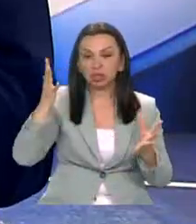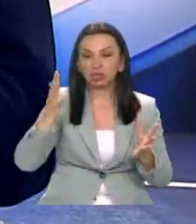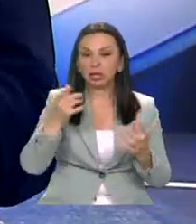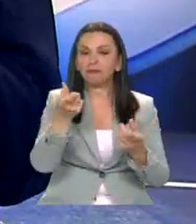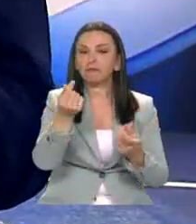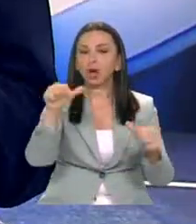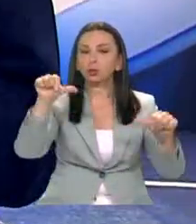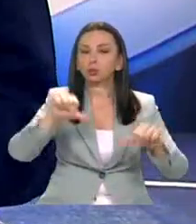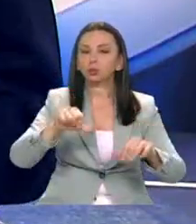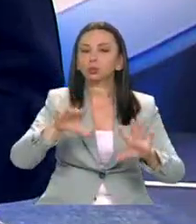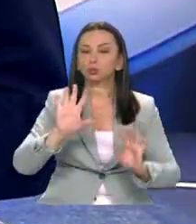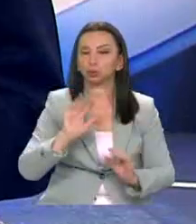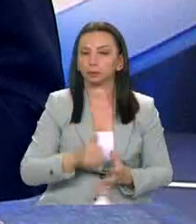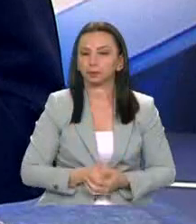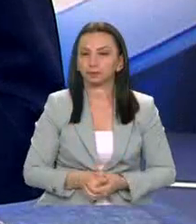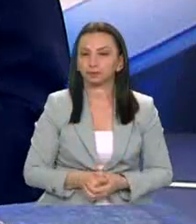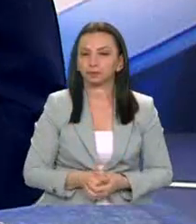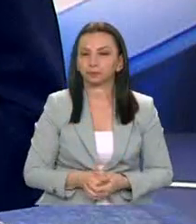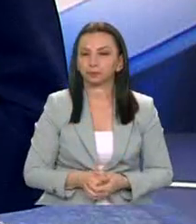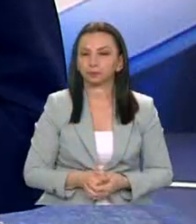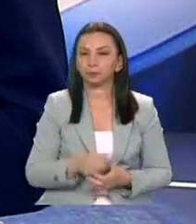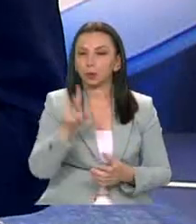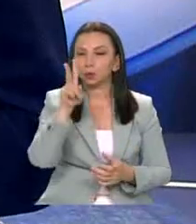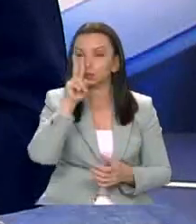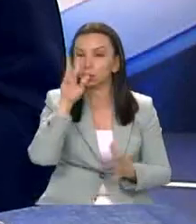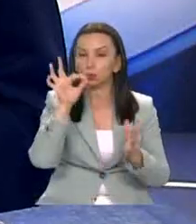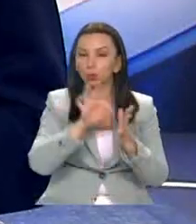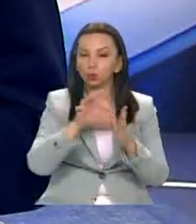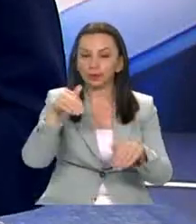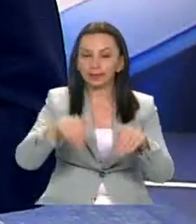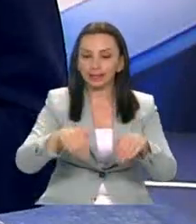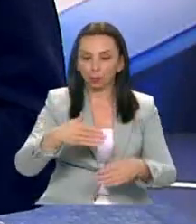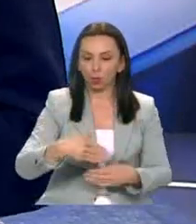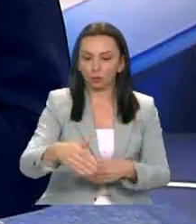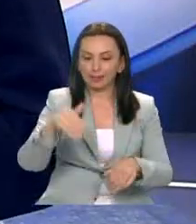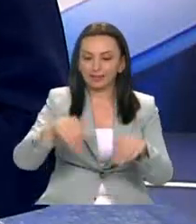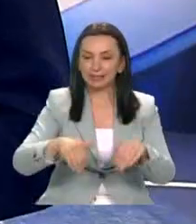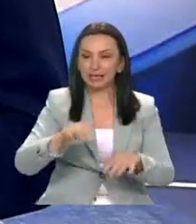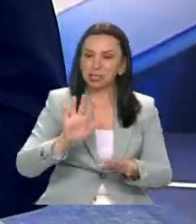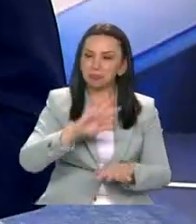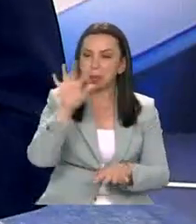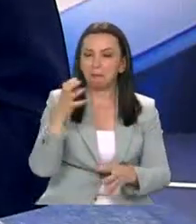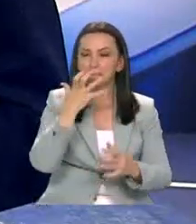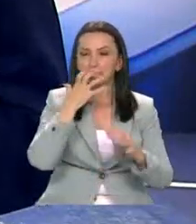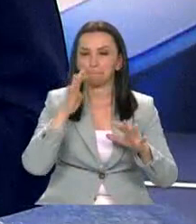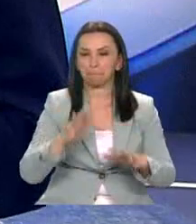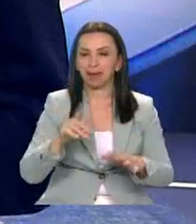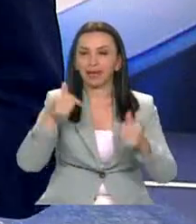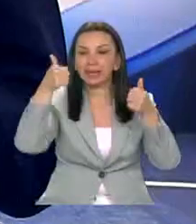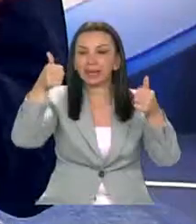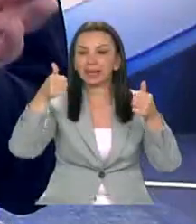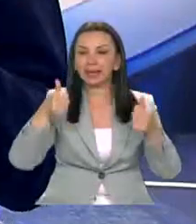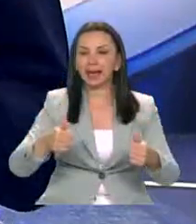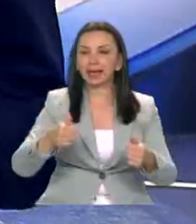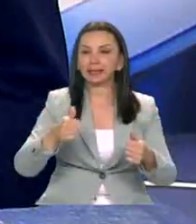ama. Onun yerine son nokta, seçimi, önümüzdeki seçimi kullanmaya başladılar. İlanlara